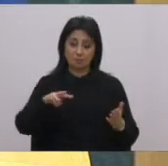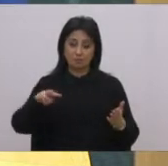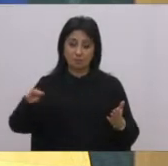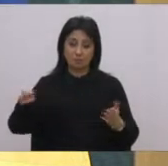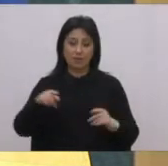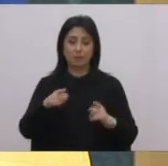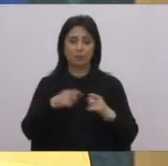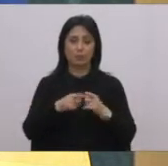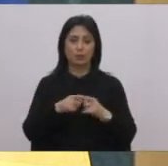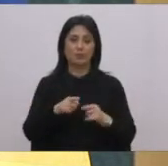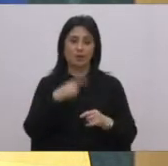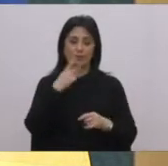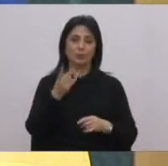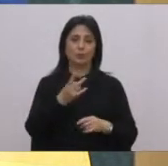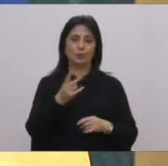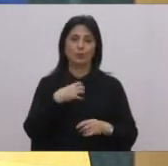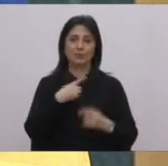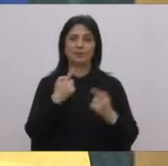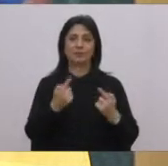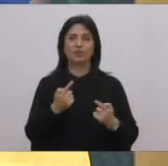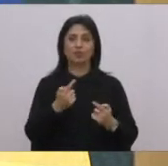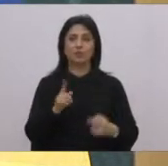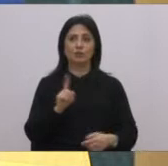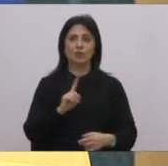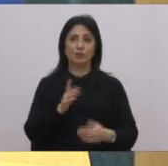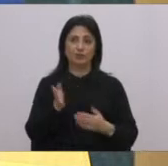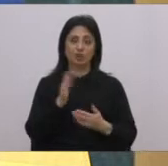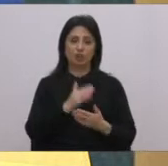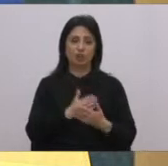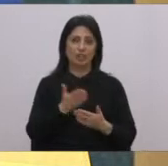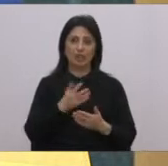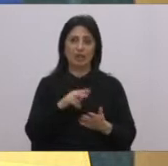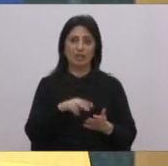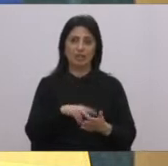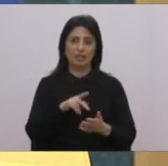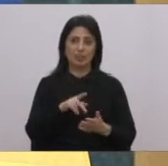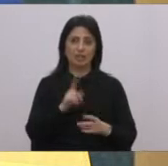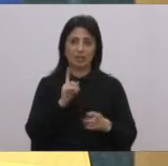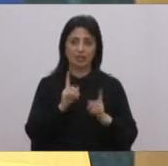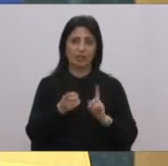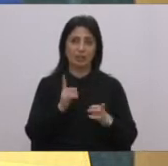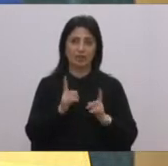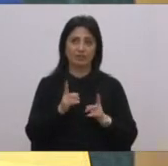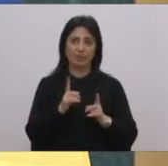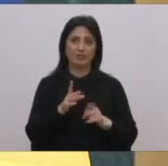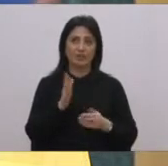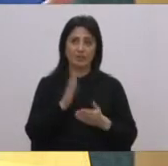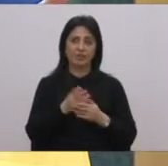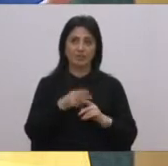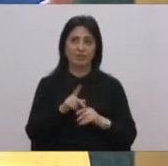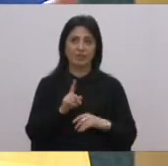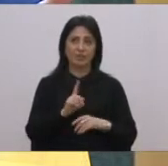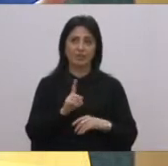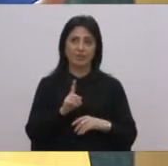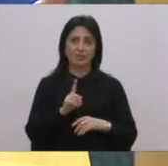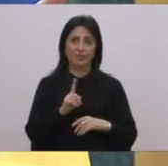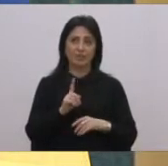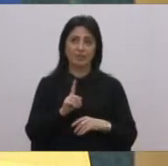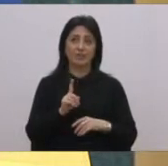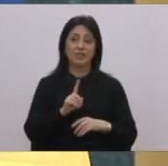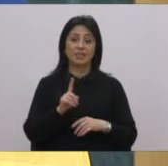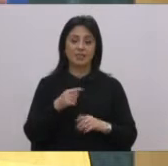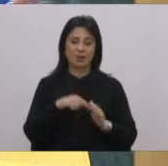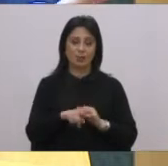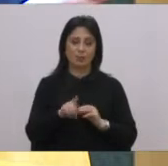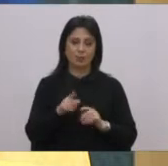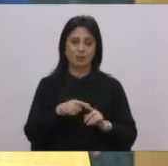ამ კუთხით, რა თქმა უნდა, მნიშვნელოვანია, რომ შედეგი, რომელიც დადგება, ნამდვილად არის ის, რის გამოც,